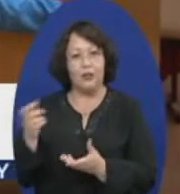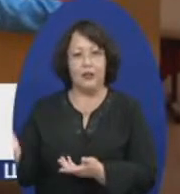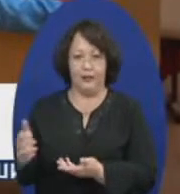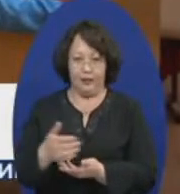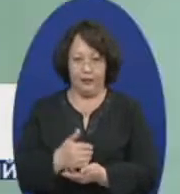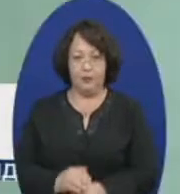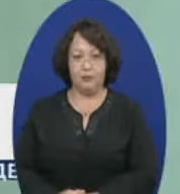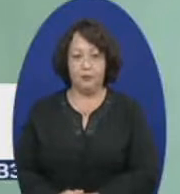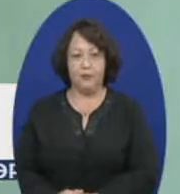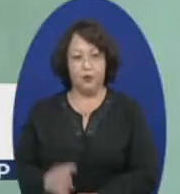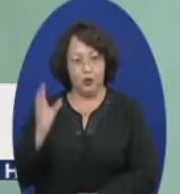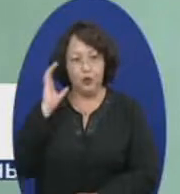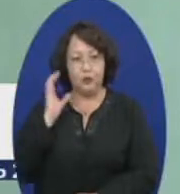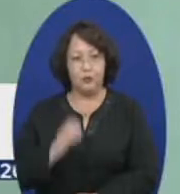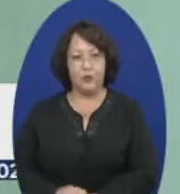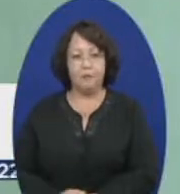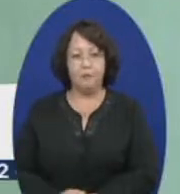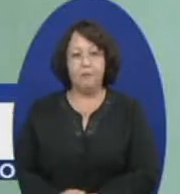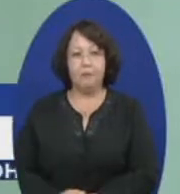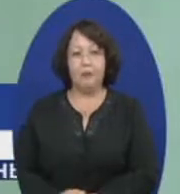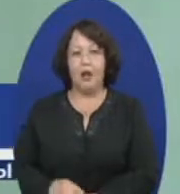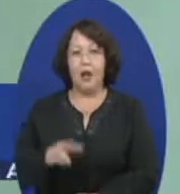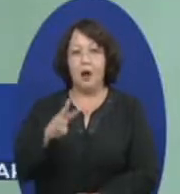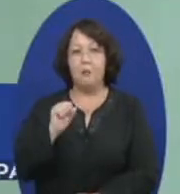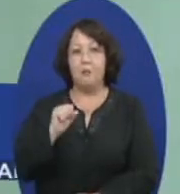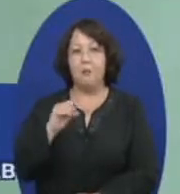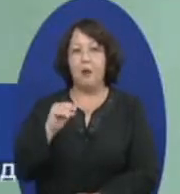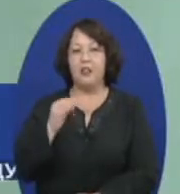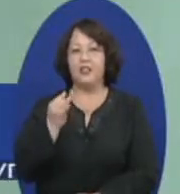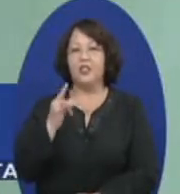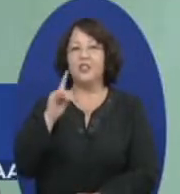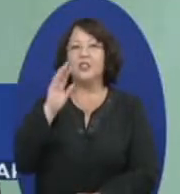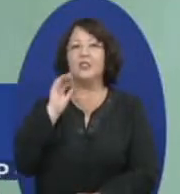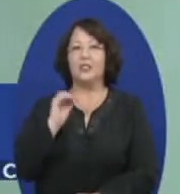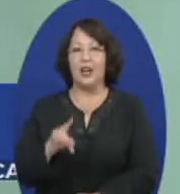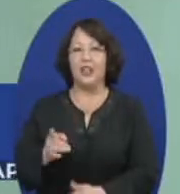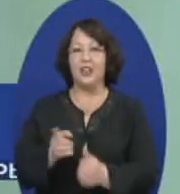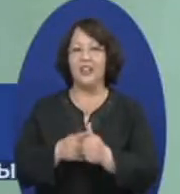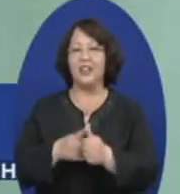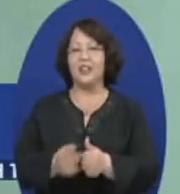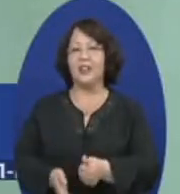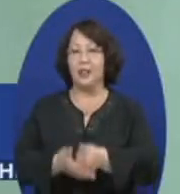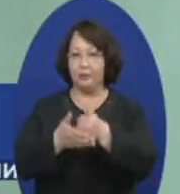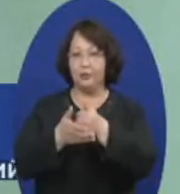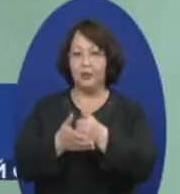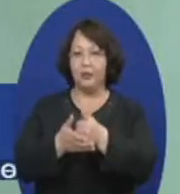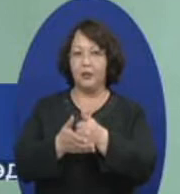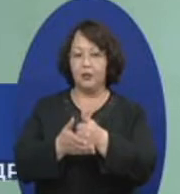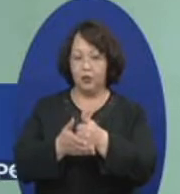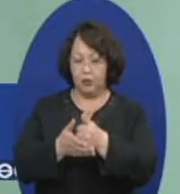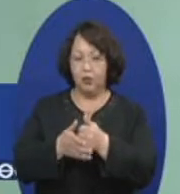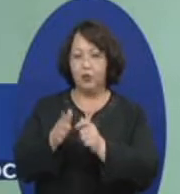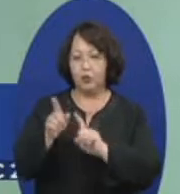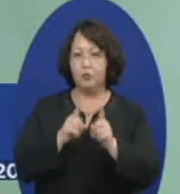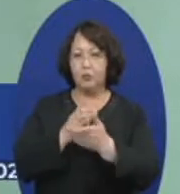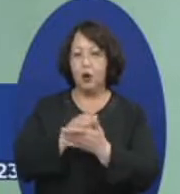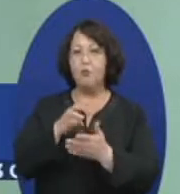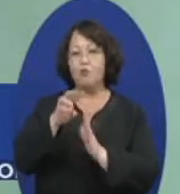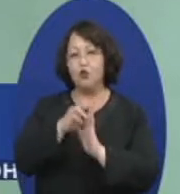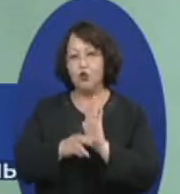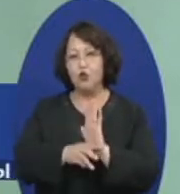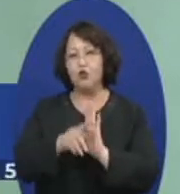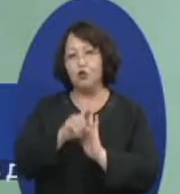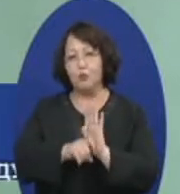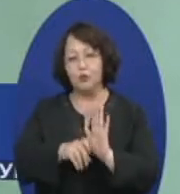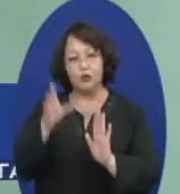бодлыг сонслоо. Энэ одоо магистрат тогтцооны давуу тал нь бол яг нэрээ дэвшиж явж байгаа үнийг мөрийн үтрийн сонсоод, үзэл